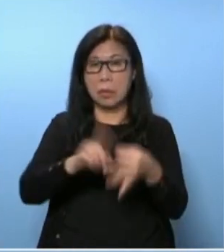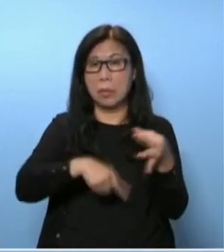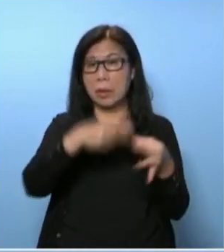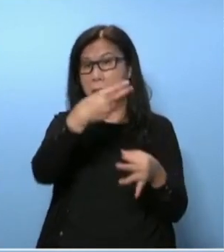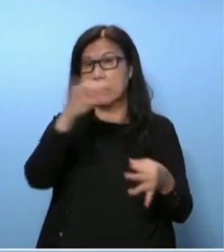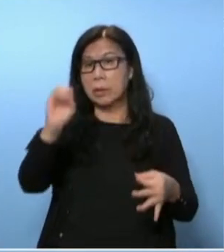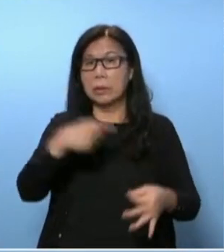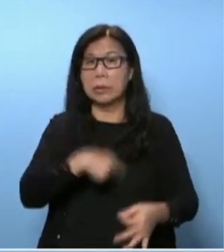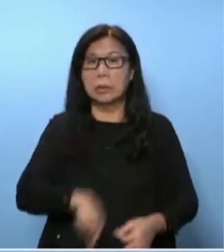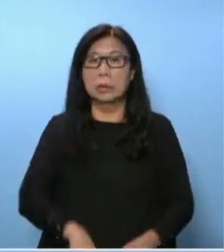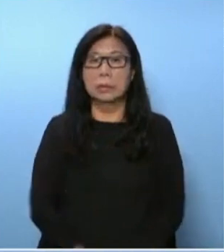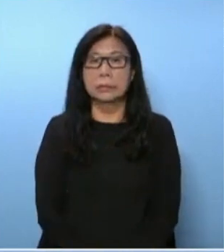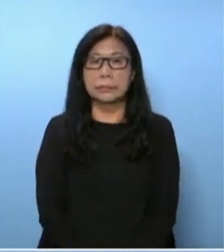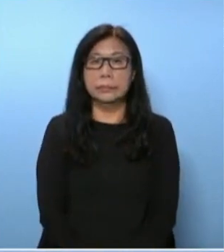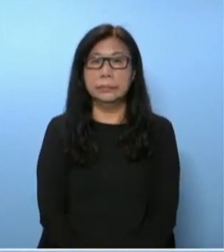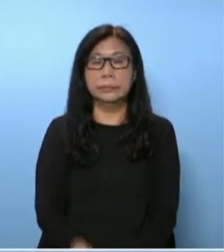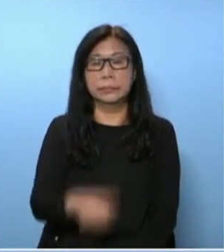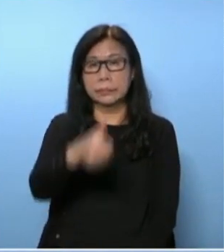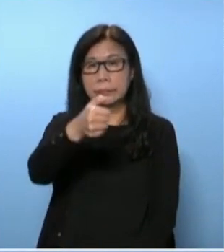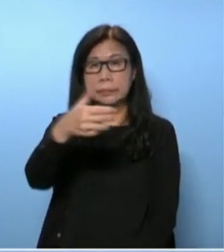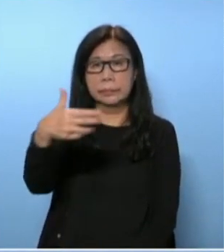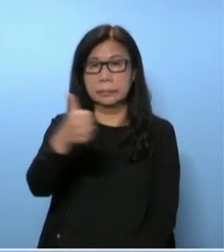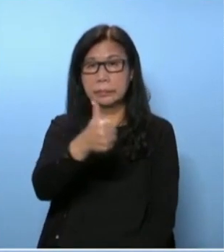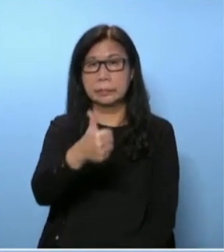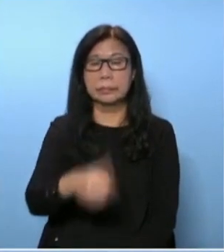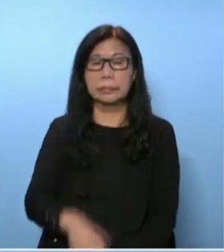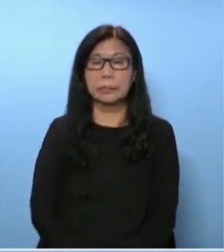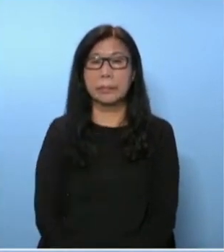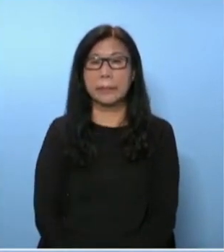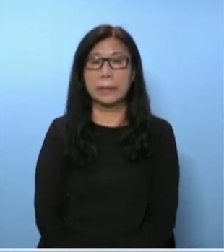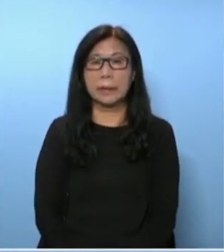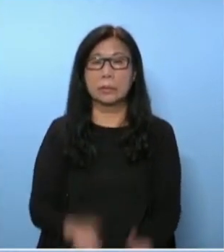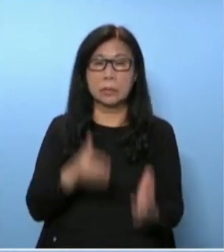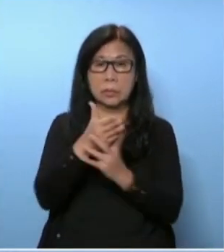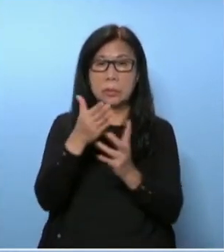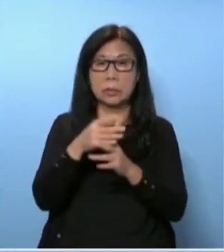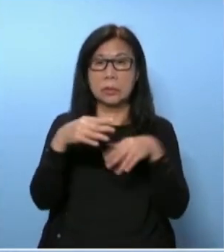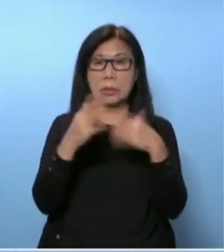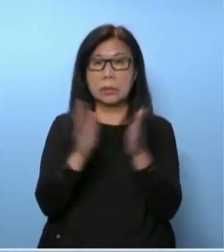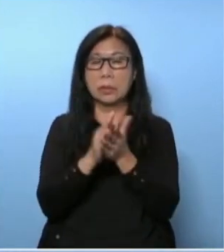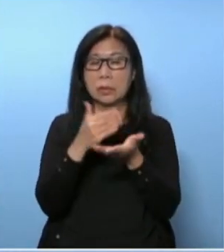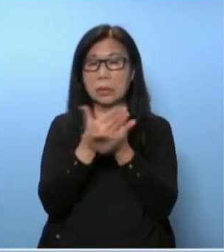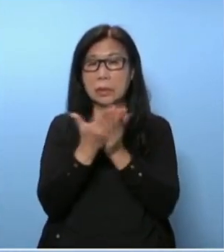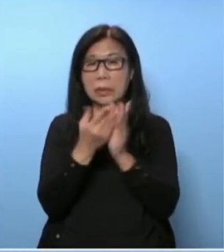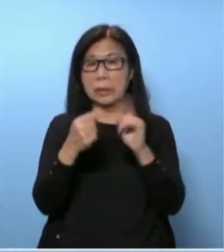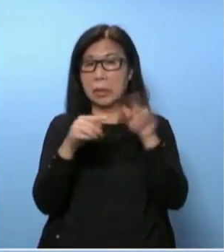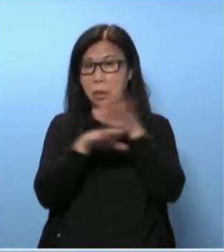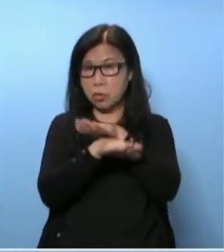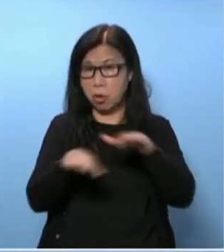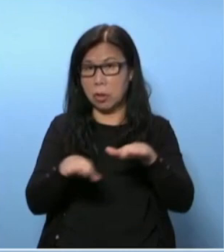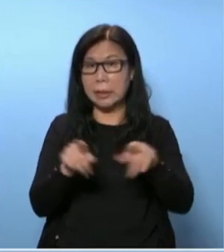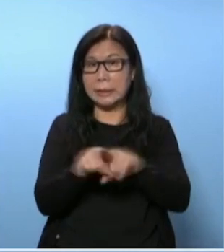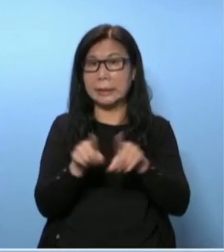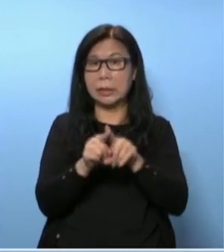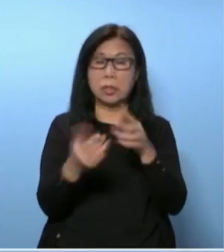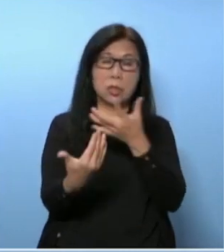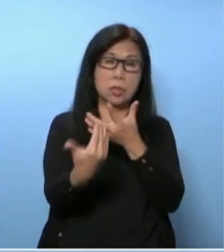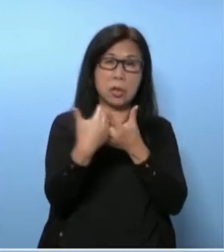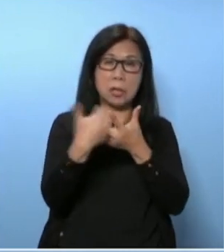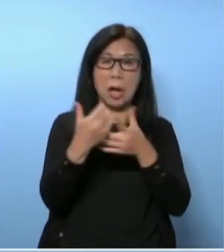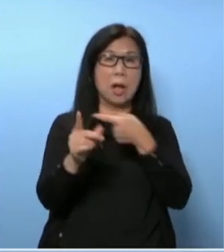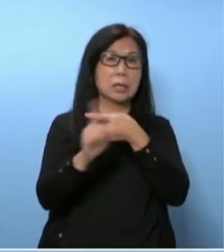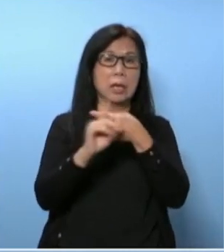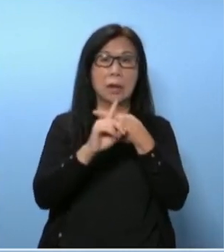議員。 多謝主席。破巢之下就百業不興，人的安全受到一個非常大的威